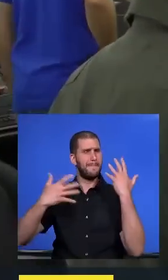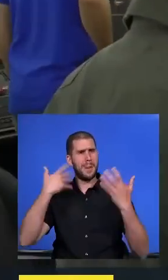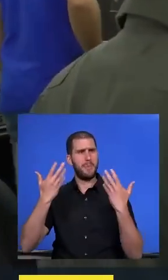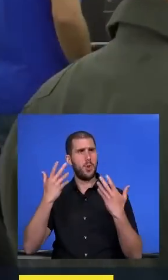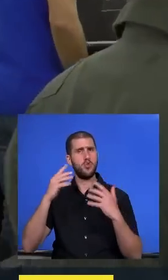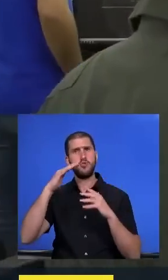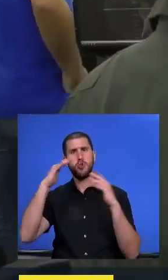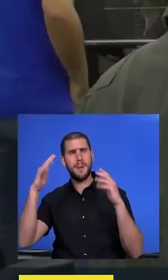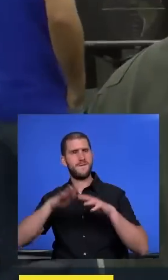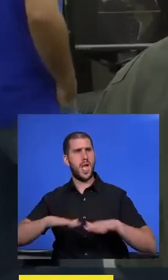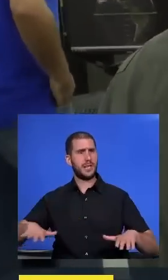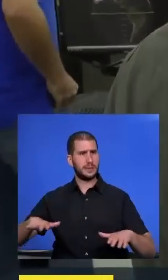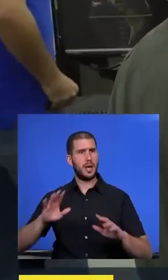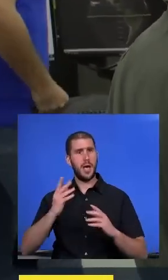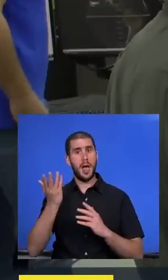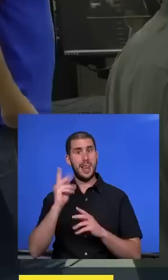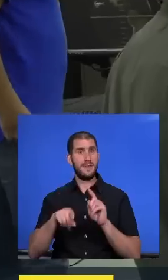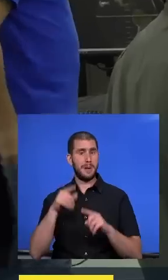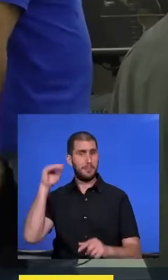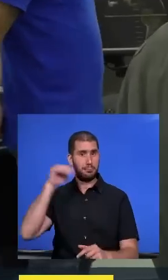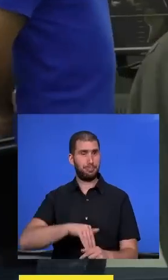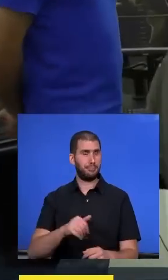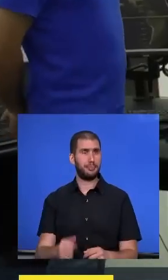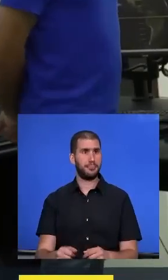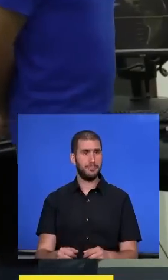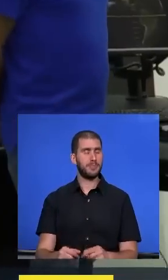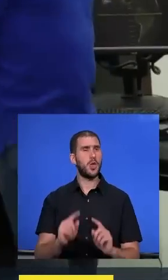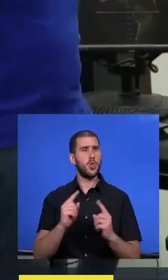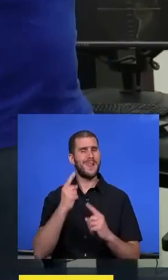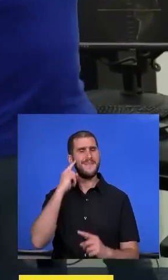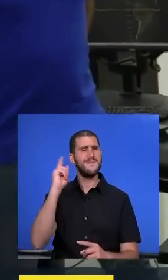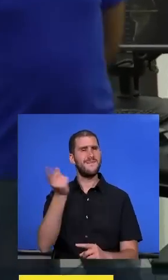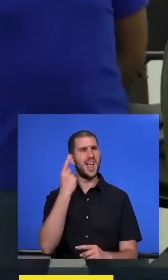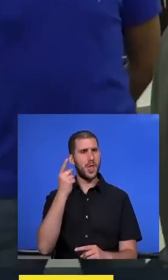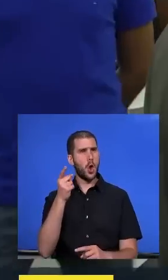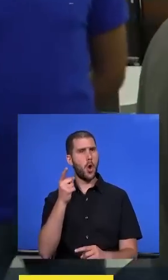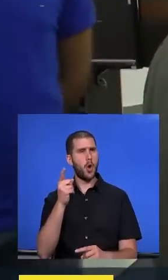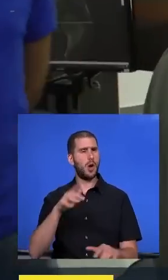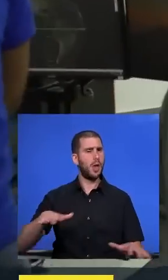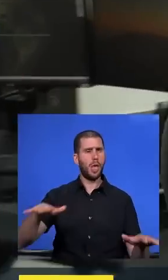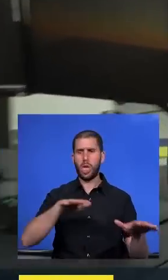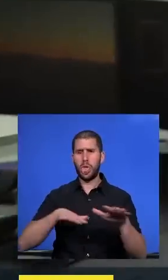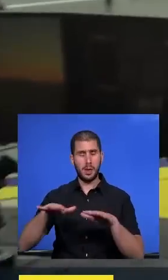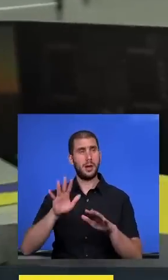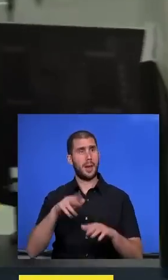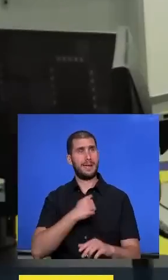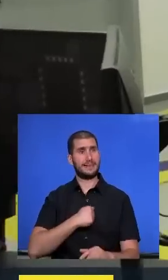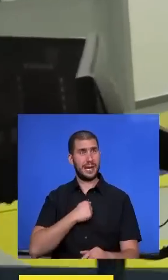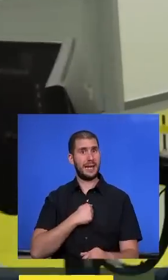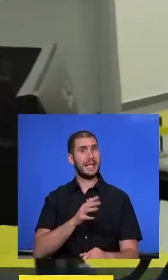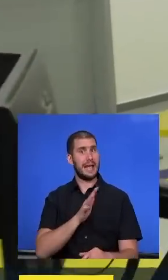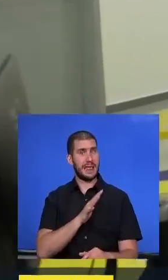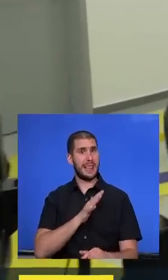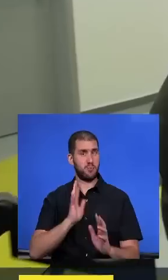שמיים לארץ עד לכדי התרסקות. תופעת הוורטיגו, ההתמצאות המרחבית השגויה, לצערי גם קטלנית בחיל